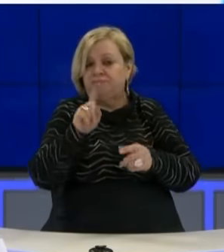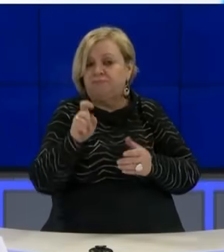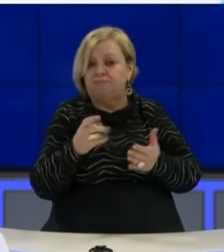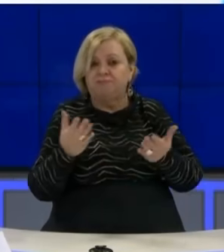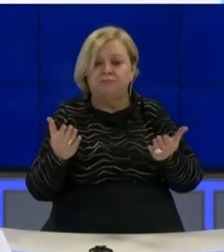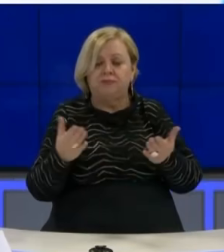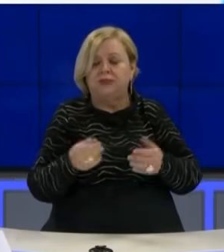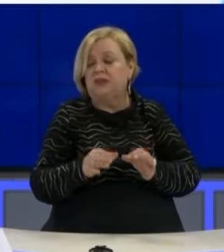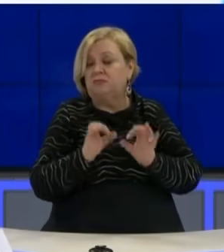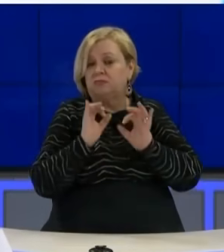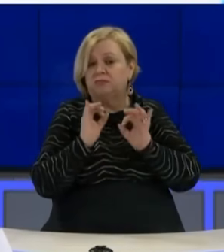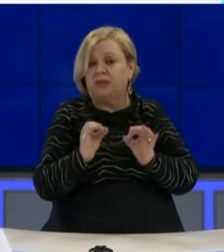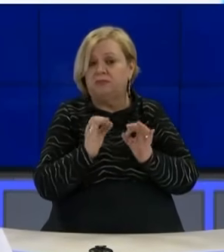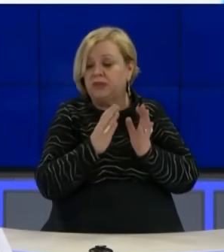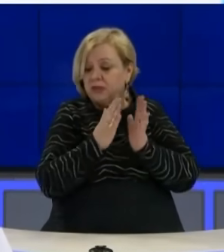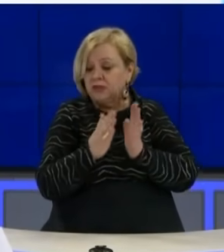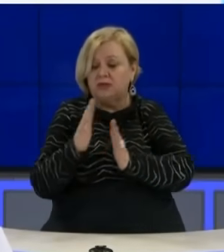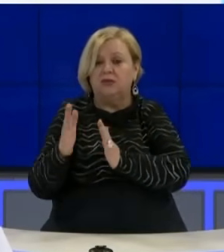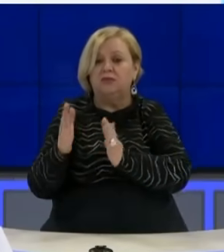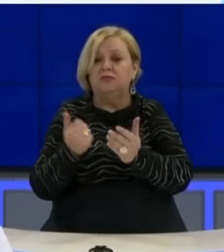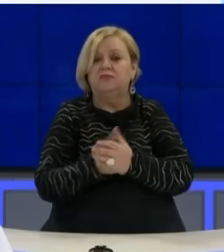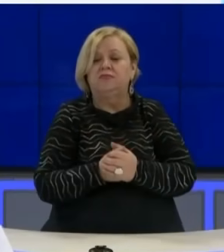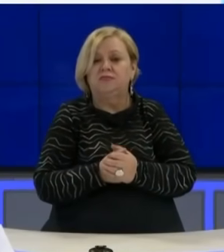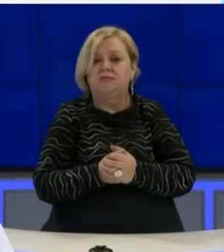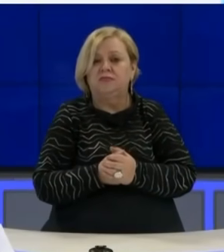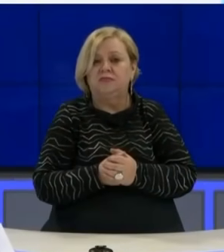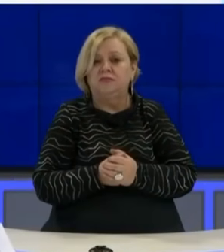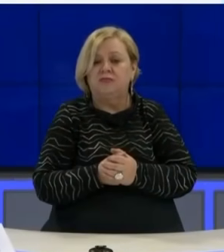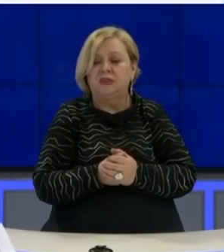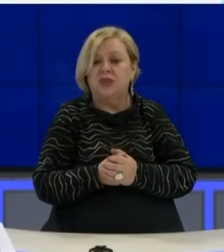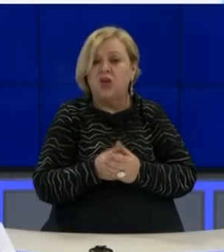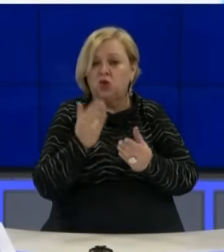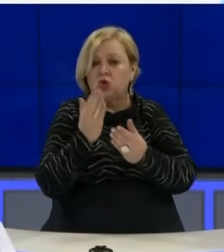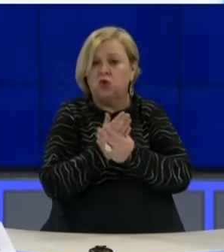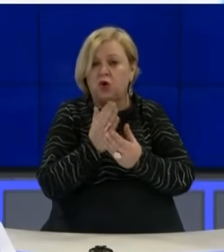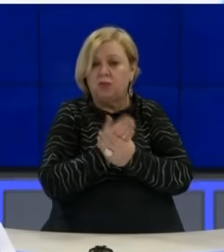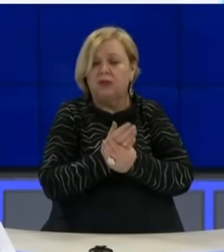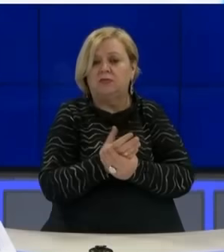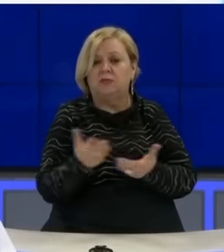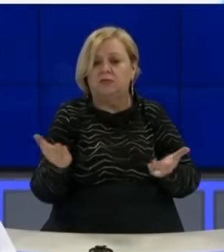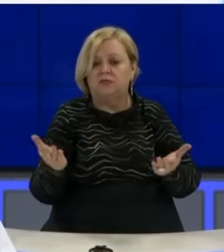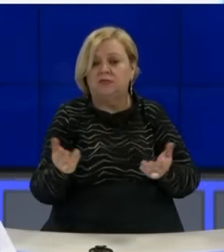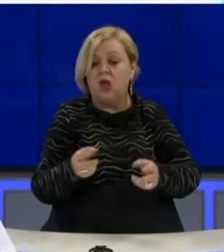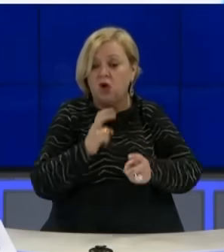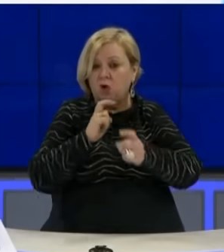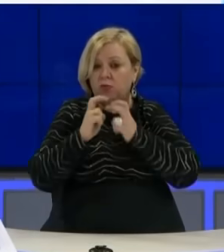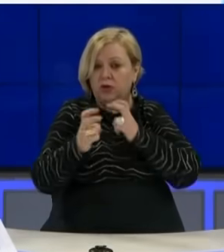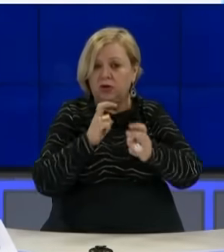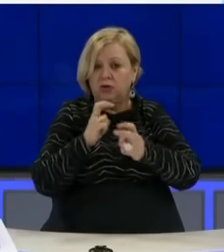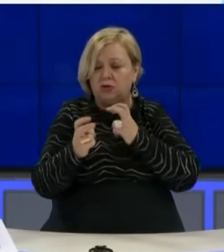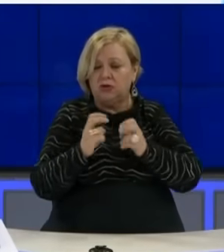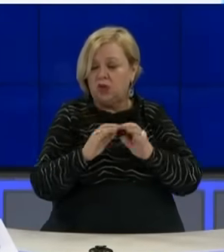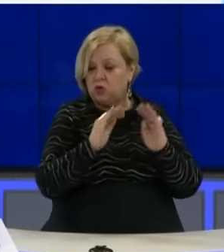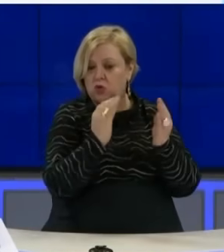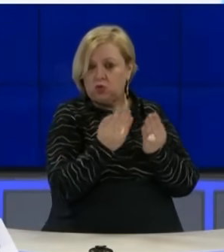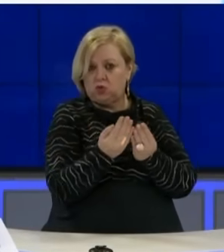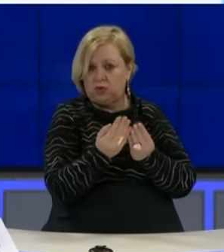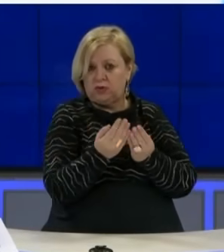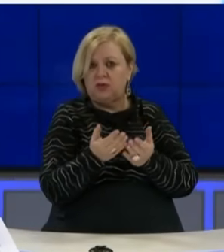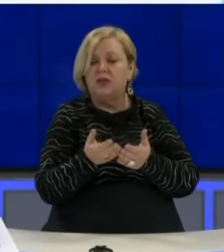në regullë që të nasilen të gjitha shkresat, komunikimi që është bërë në mes të zyres dhe